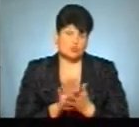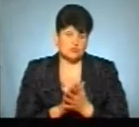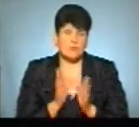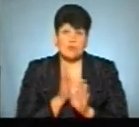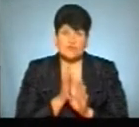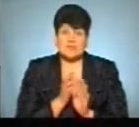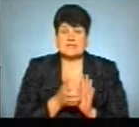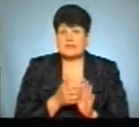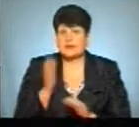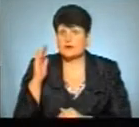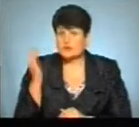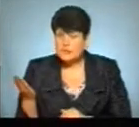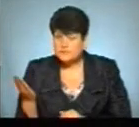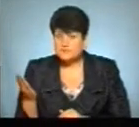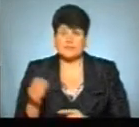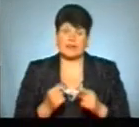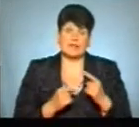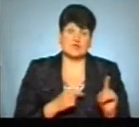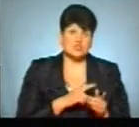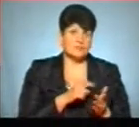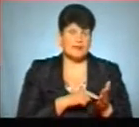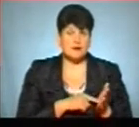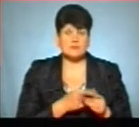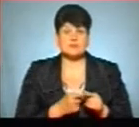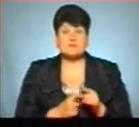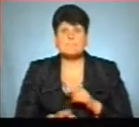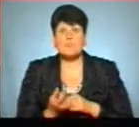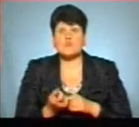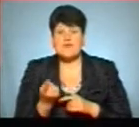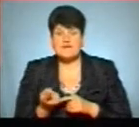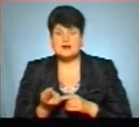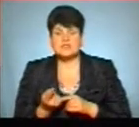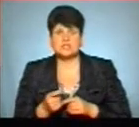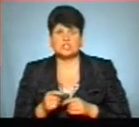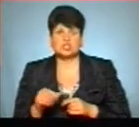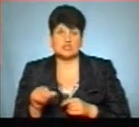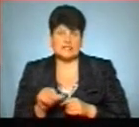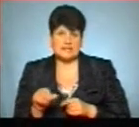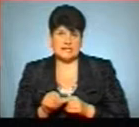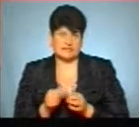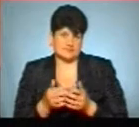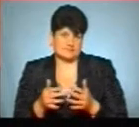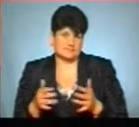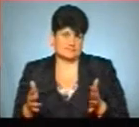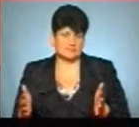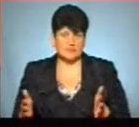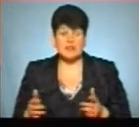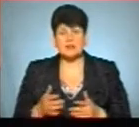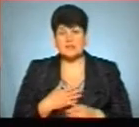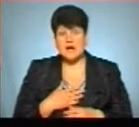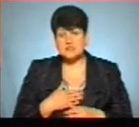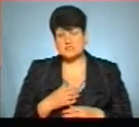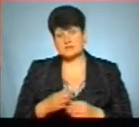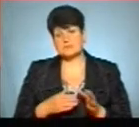нестачі води. І інше питання – це поява ось цих шкідливих видів. Ну, напевно, наші фахівці